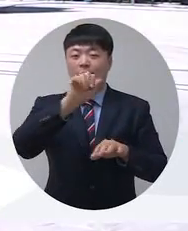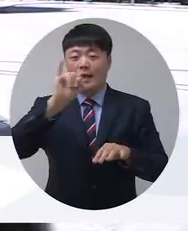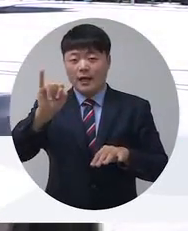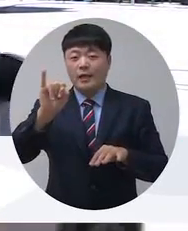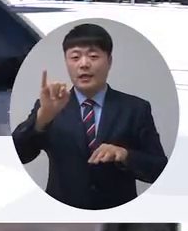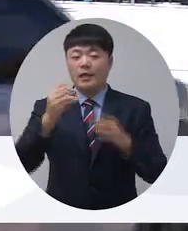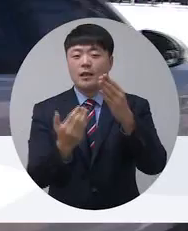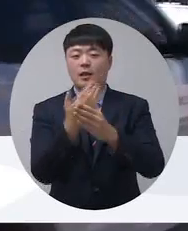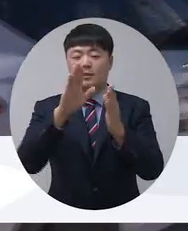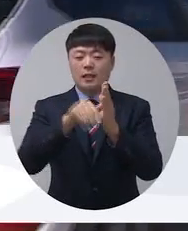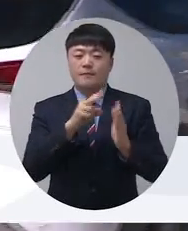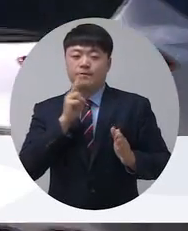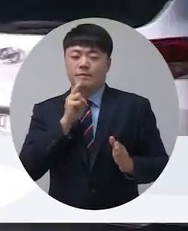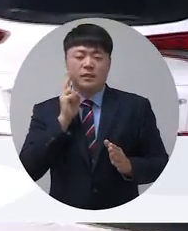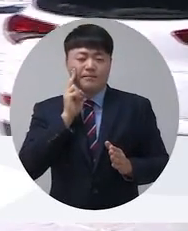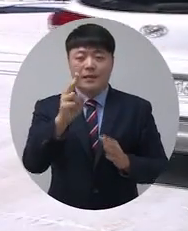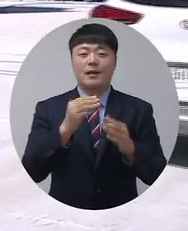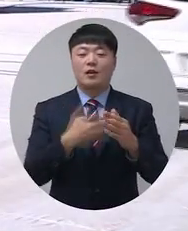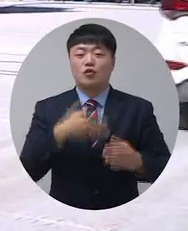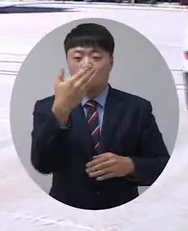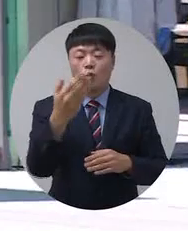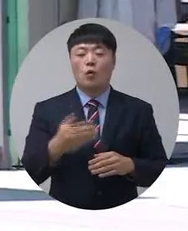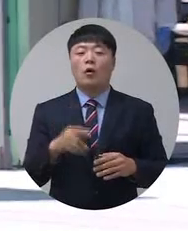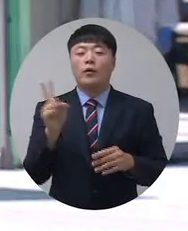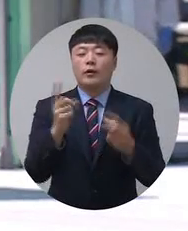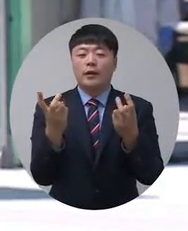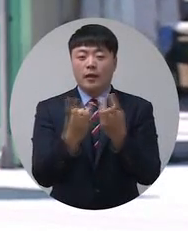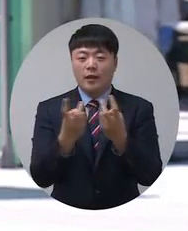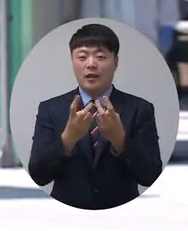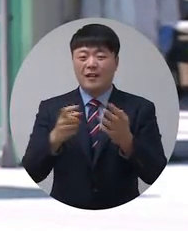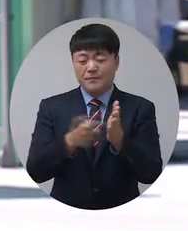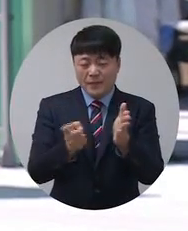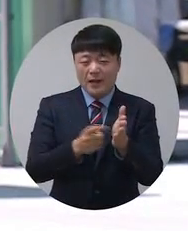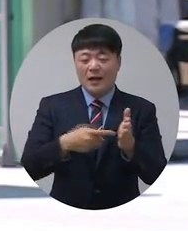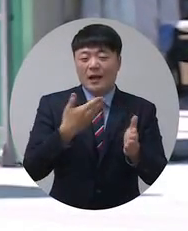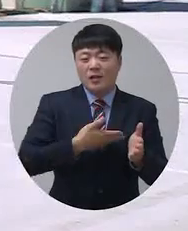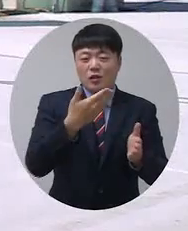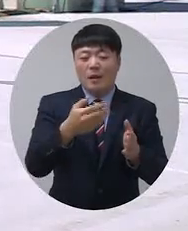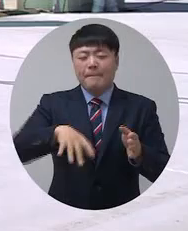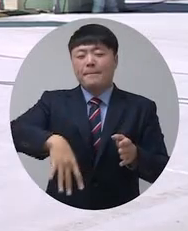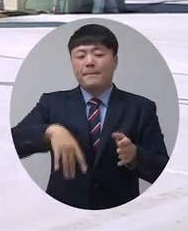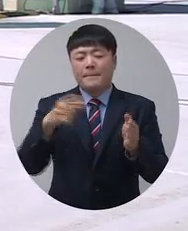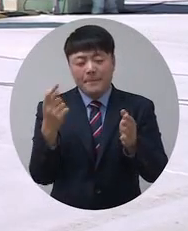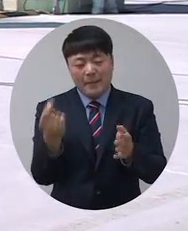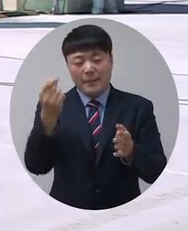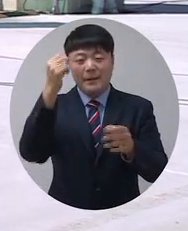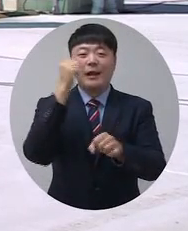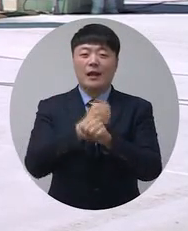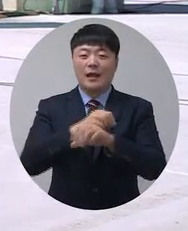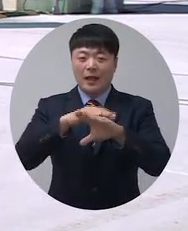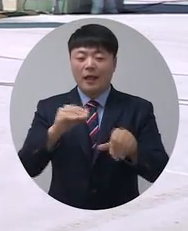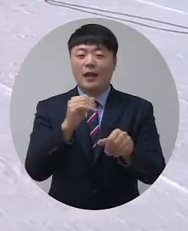즉시 심각 단계 발령 등 개정된 긴급 행동 지침 등을 숙지해 초동 방역 대응력을 높이고 훈련